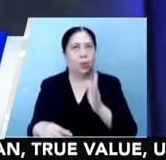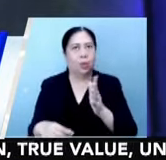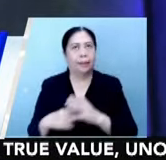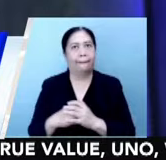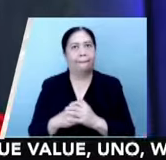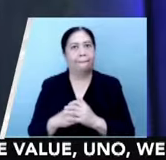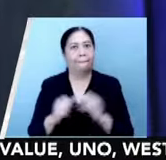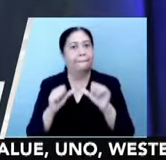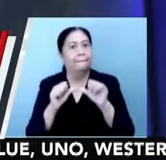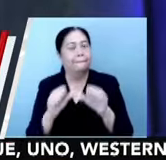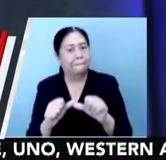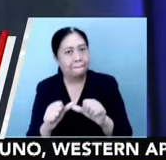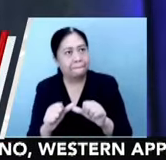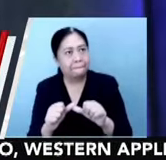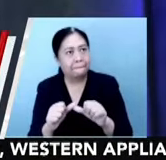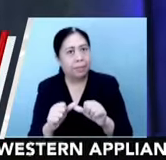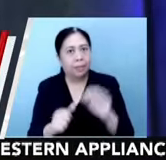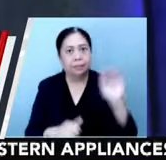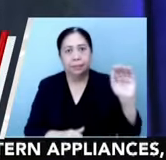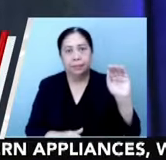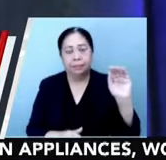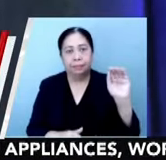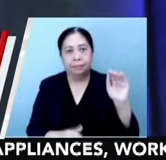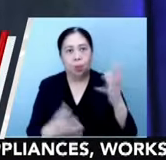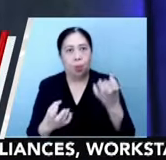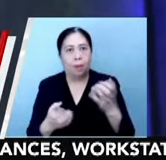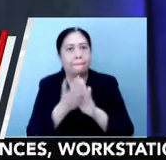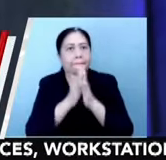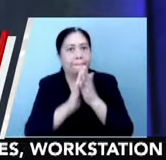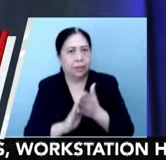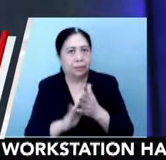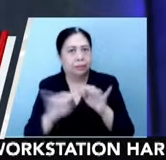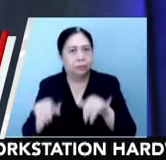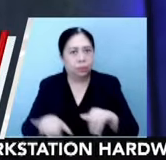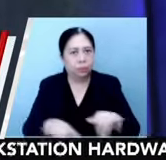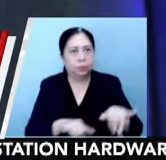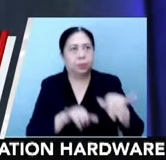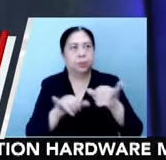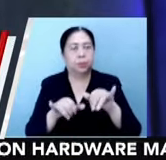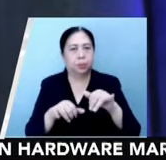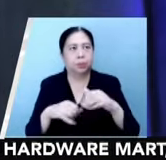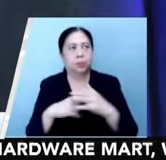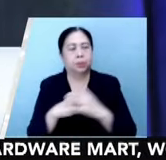continue to call on peace and stability, and that